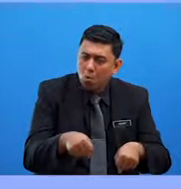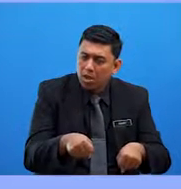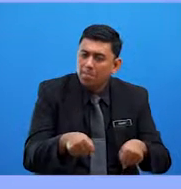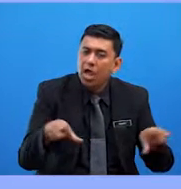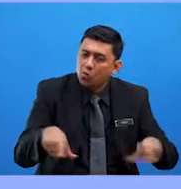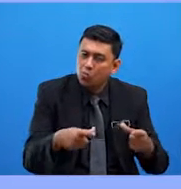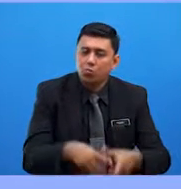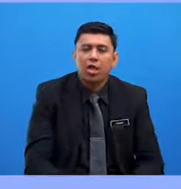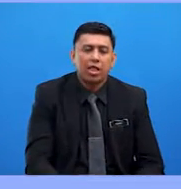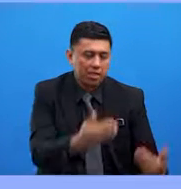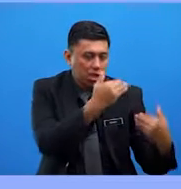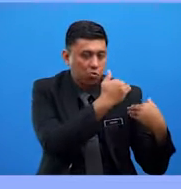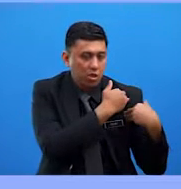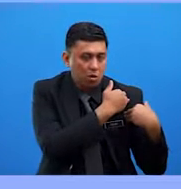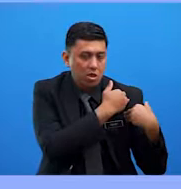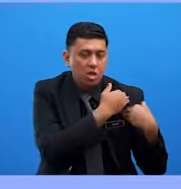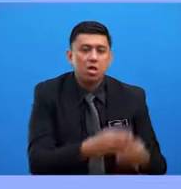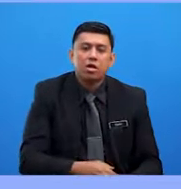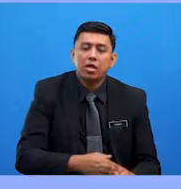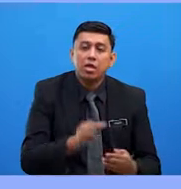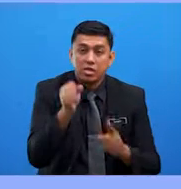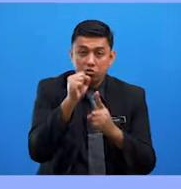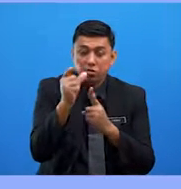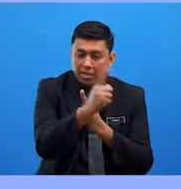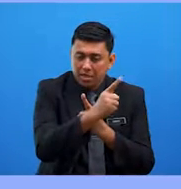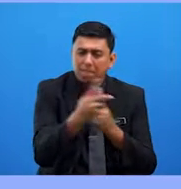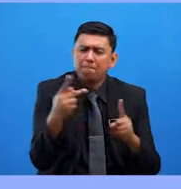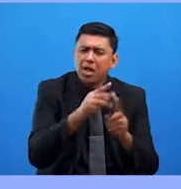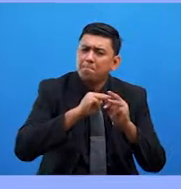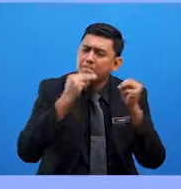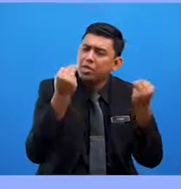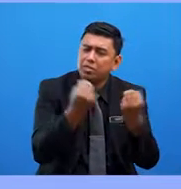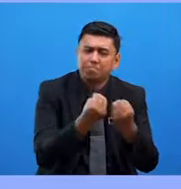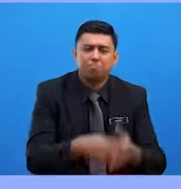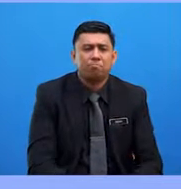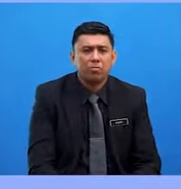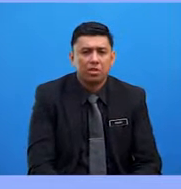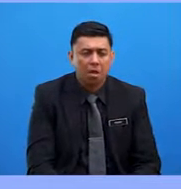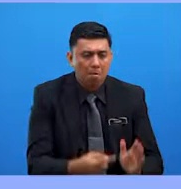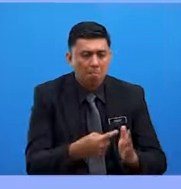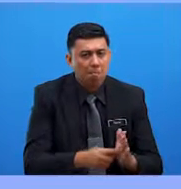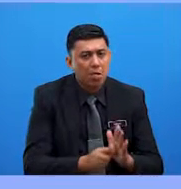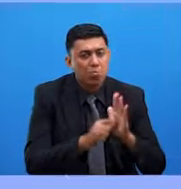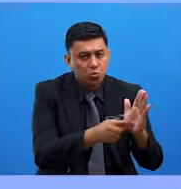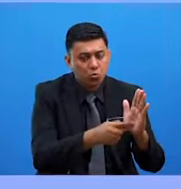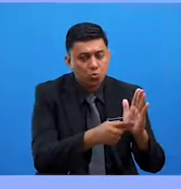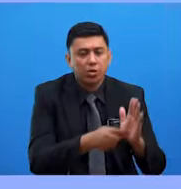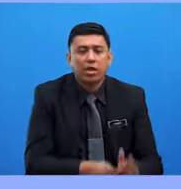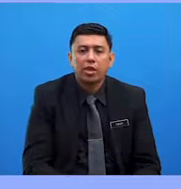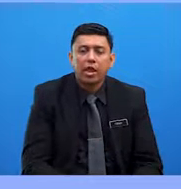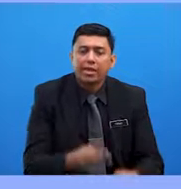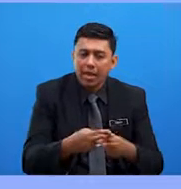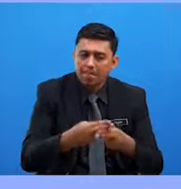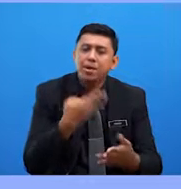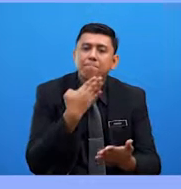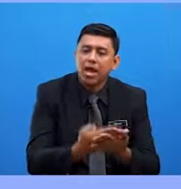melaksanakan tanggungjawab sosial kepada masyarakat. Dengan itu, dapat menonjolkan nama baik syarikat.